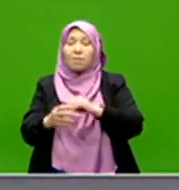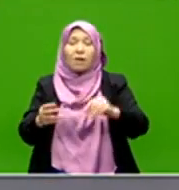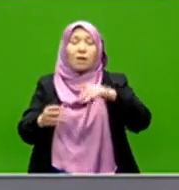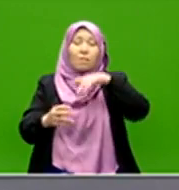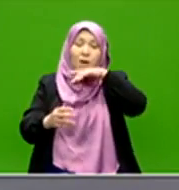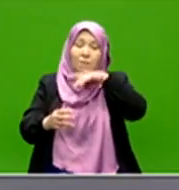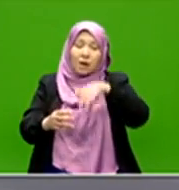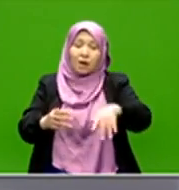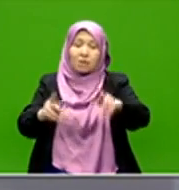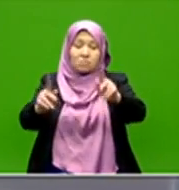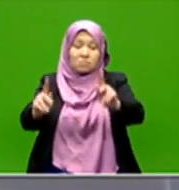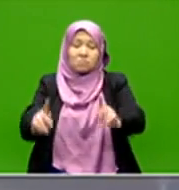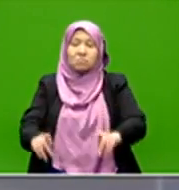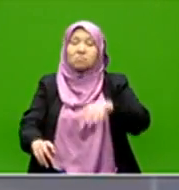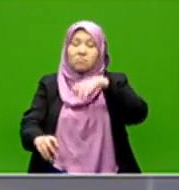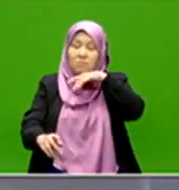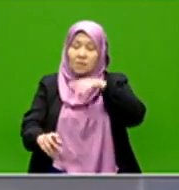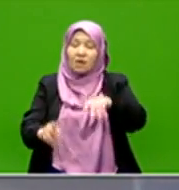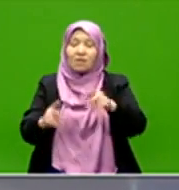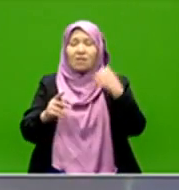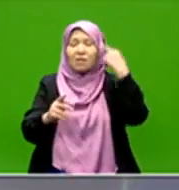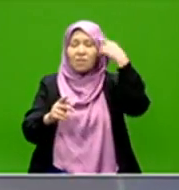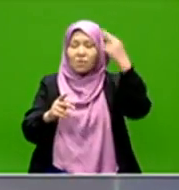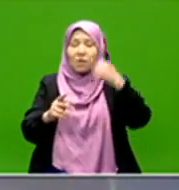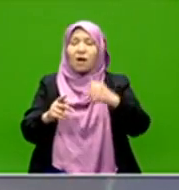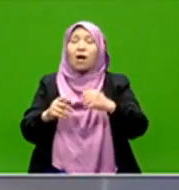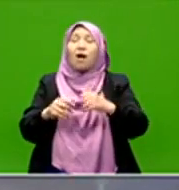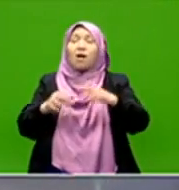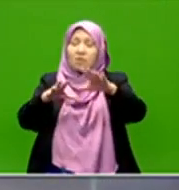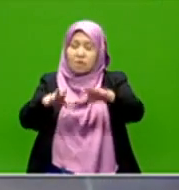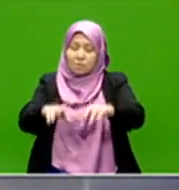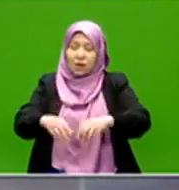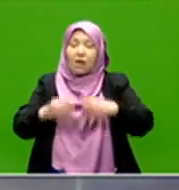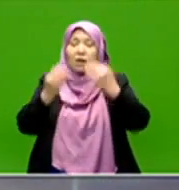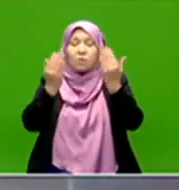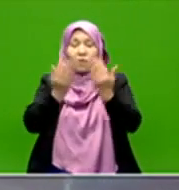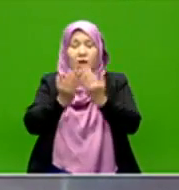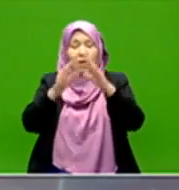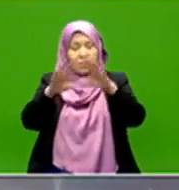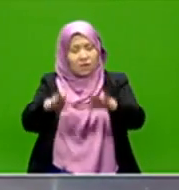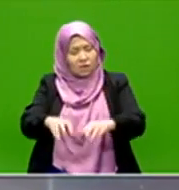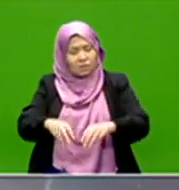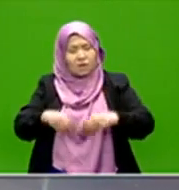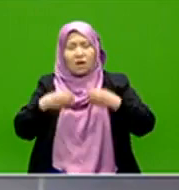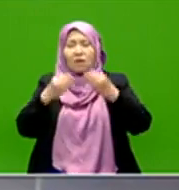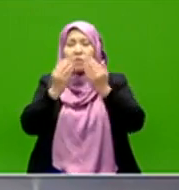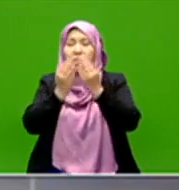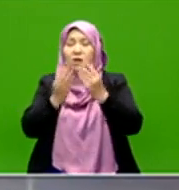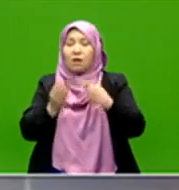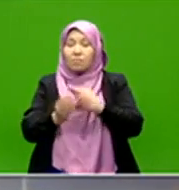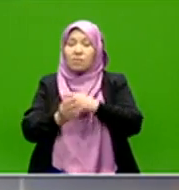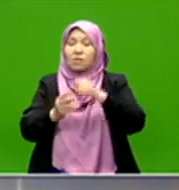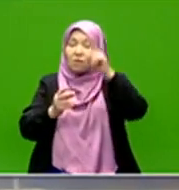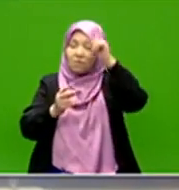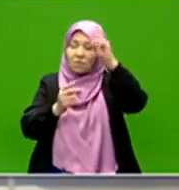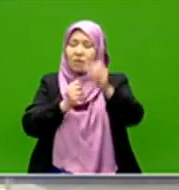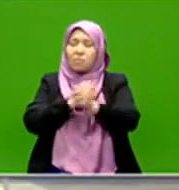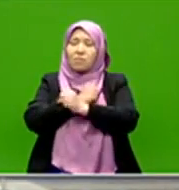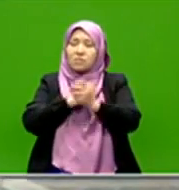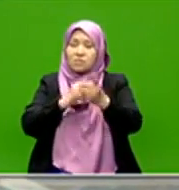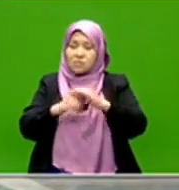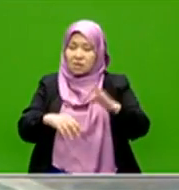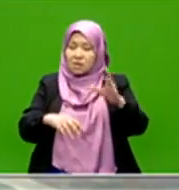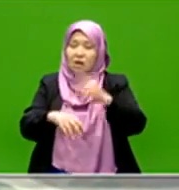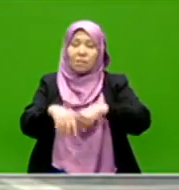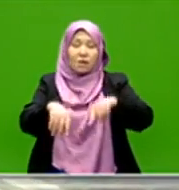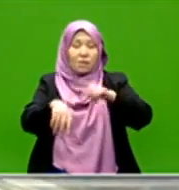Muhammad sallallahu alaihi wasallam. Perkenankan ya Allah, perkenankan ya Rahman. Ya Allah ya Rahman ya Rahim, di saat